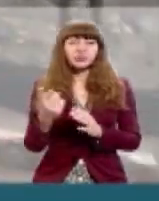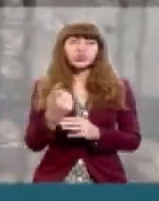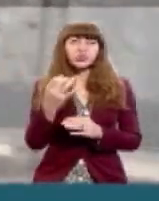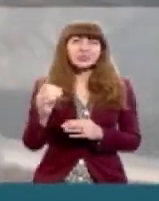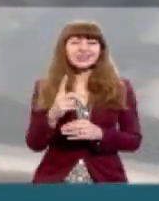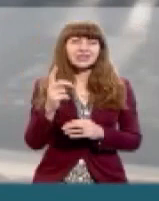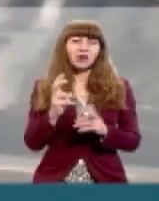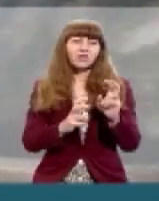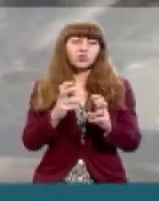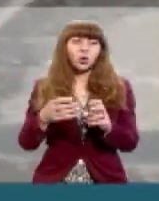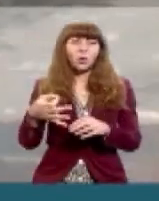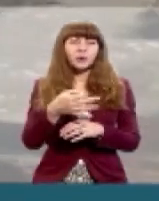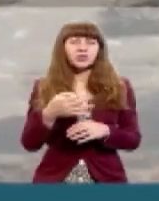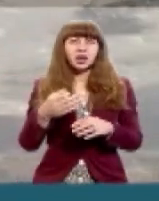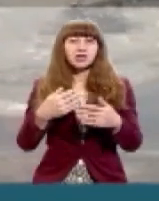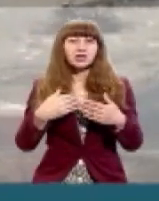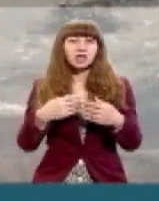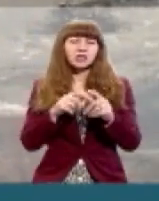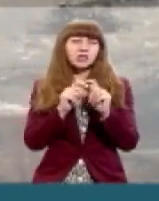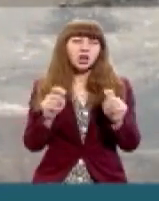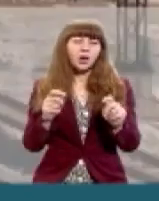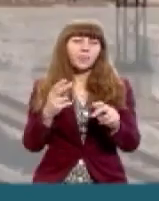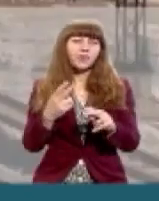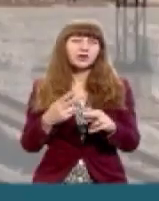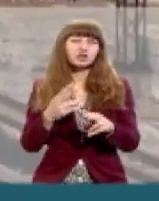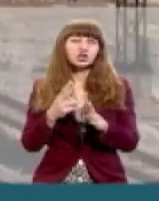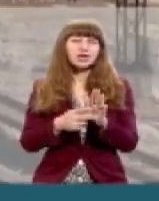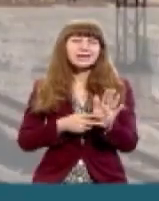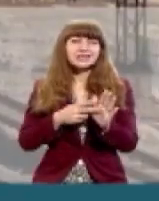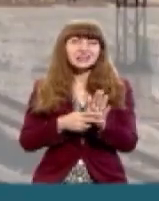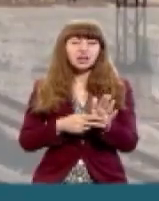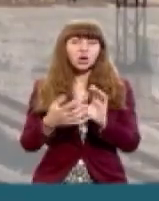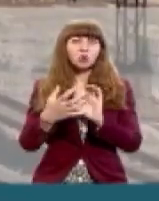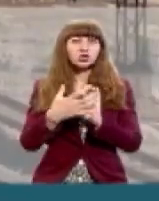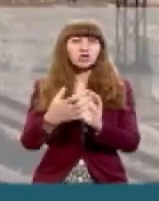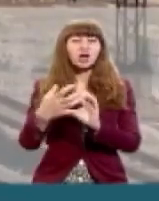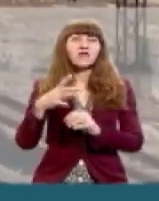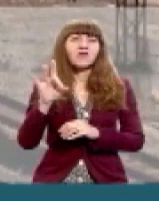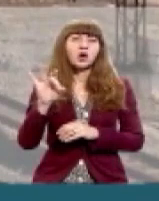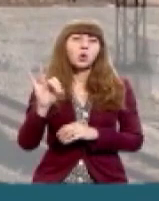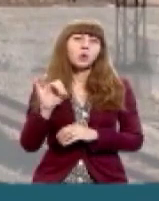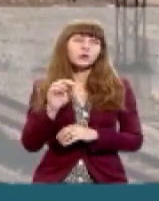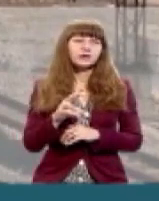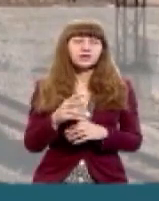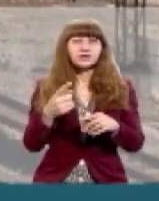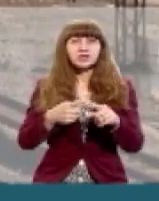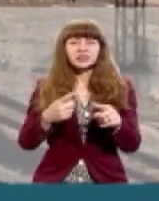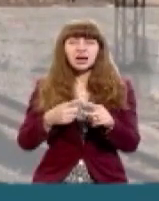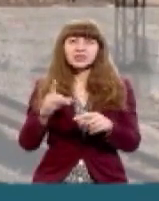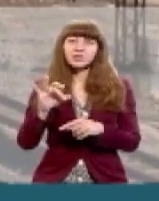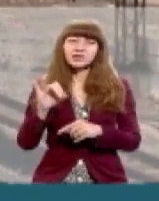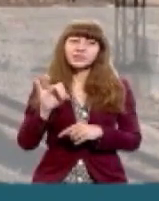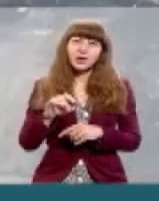после обновления и закупки нового оборудования запустило производство железнодорожных вагонов. Кроме этого, завод занимается производством деталей для самосвалов и грузовых